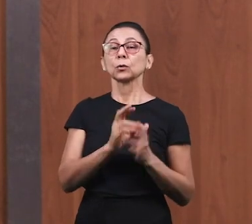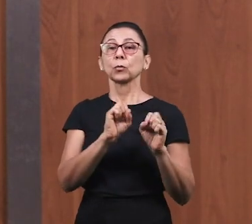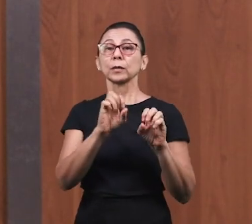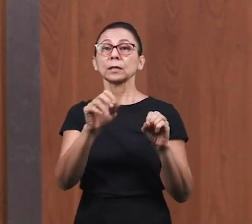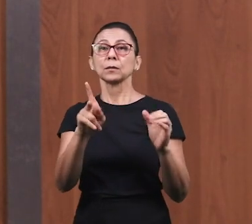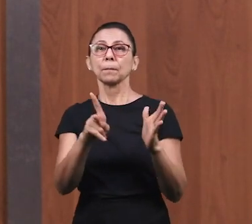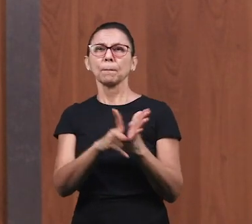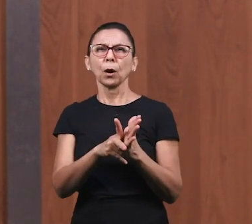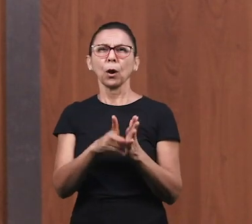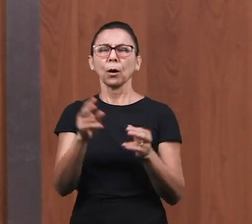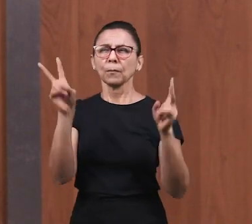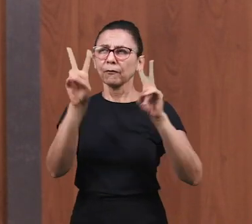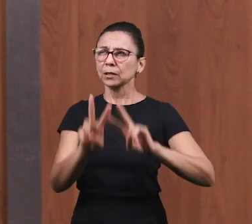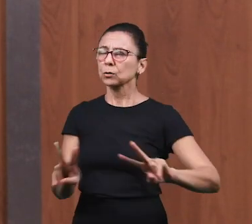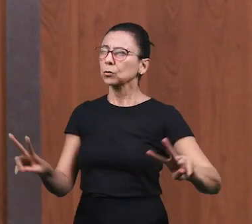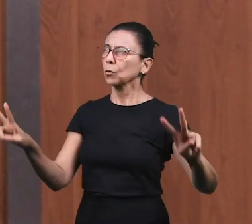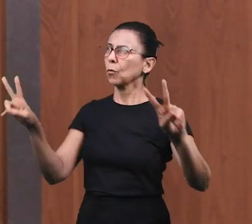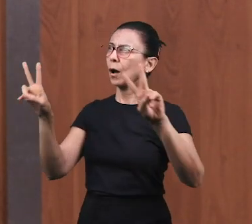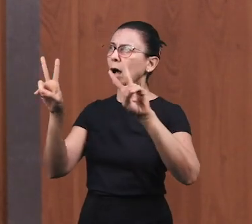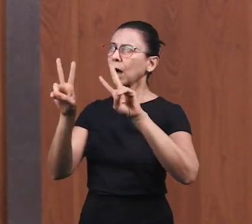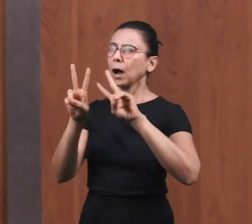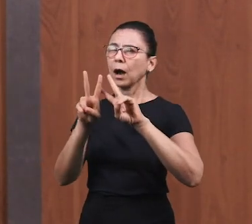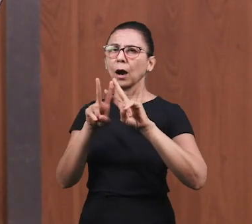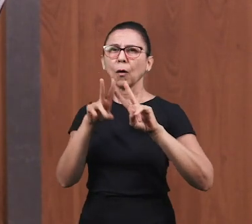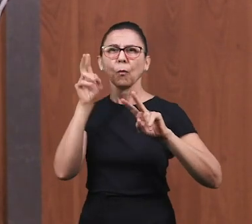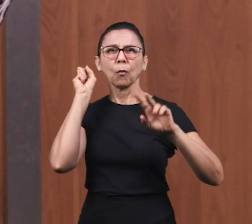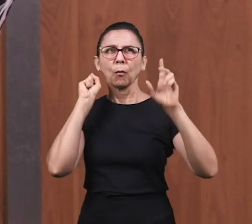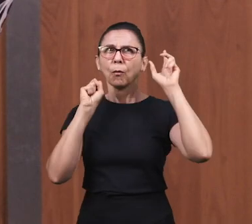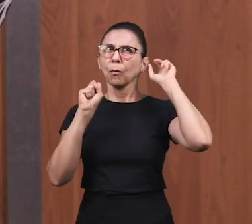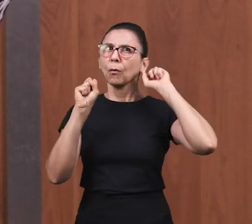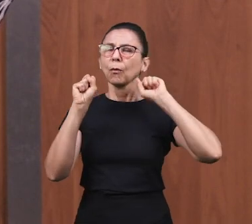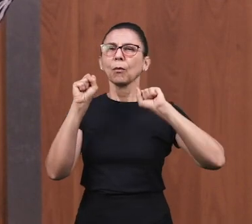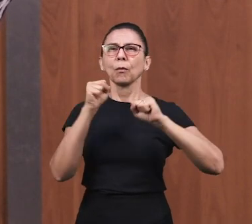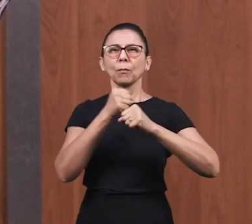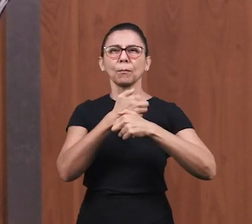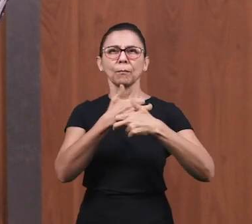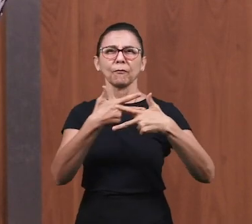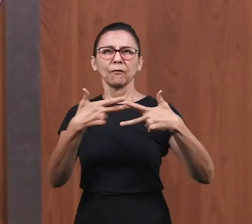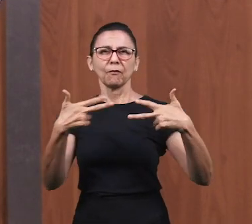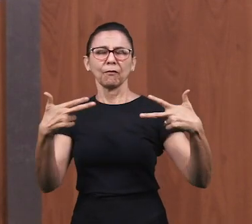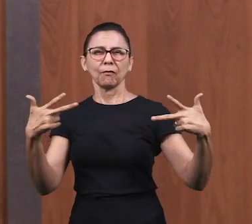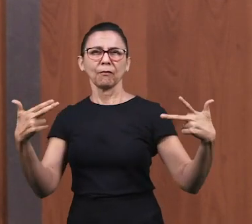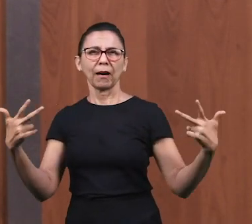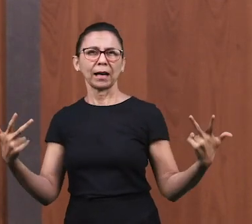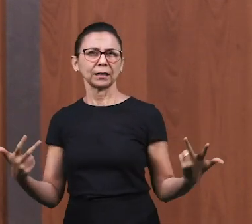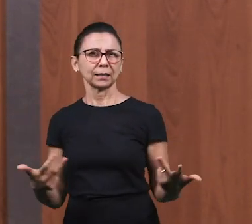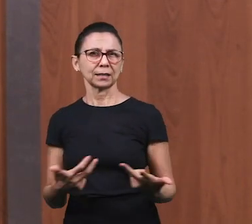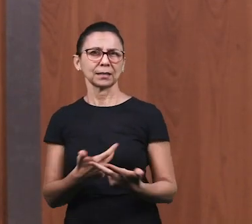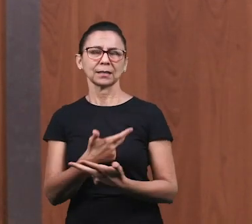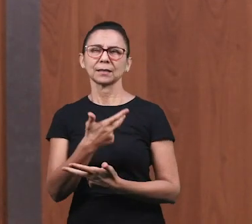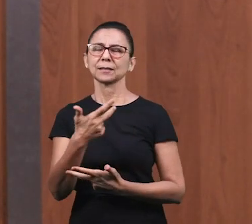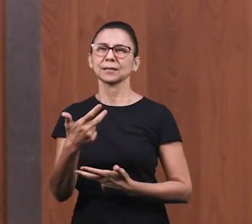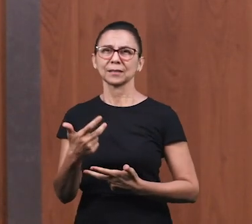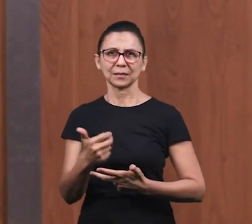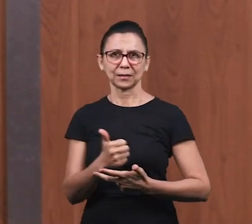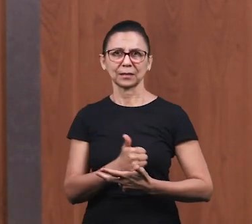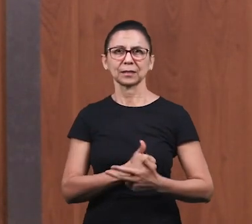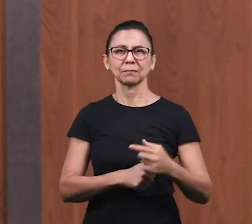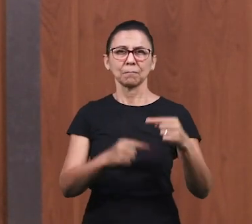meilleurs résultats en utilisant des pistes visuelles, auditives, en associant